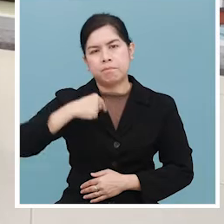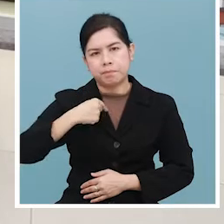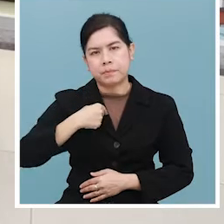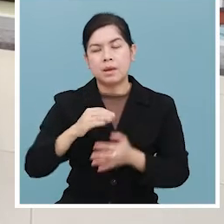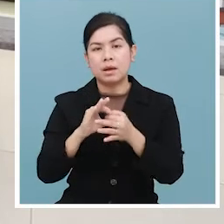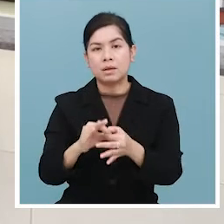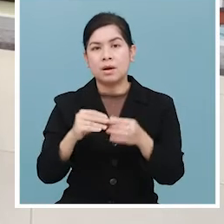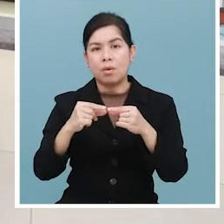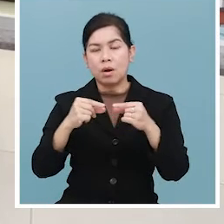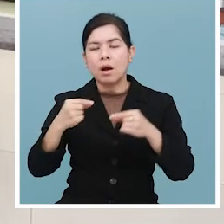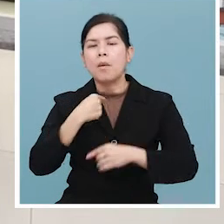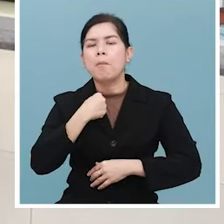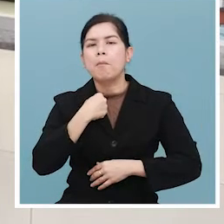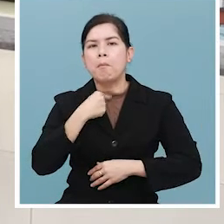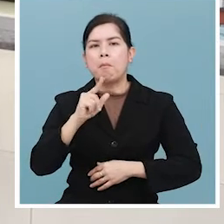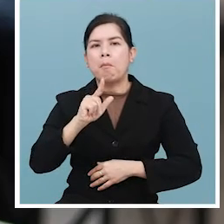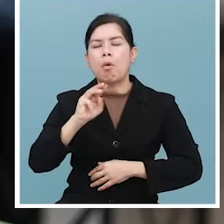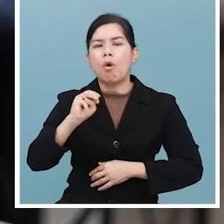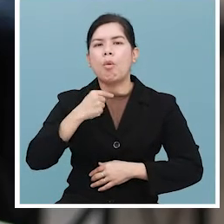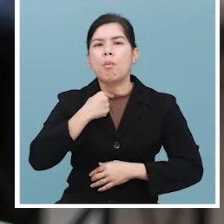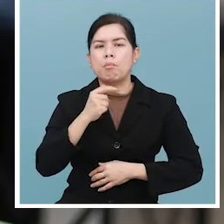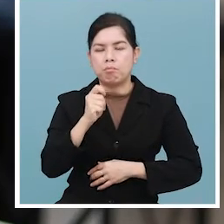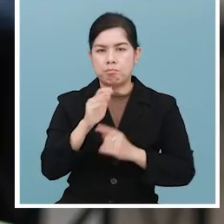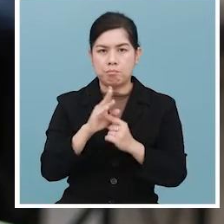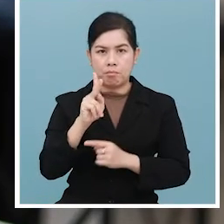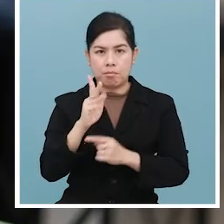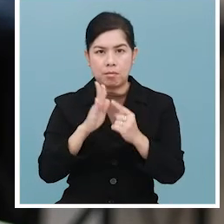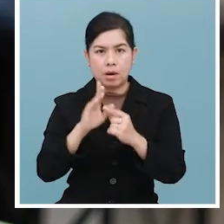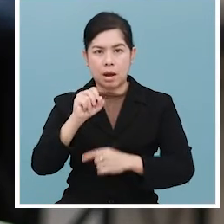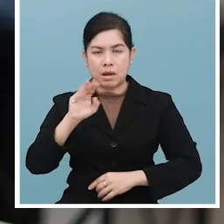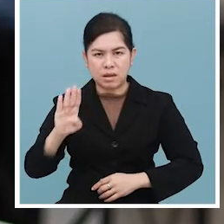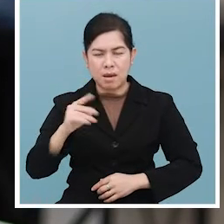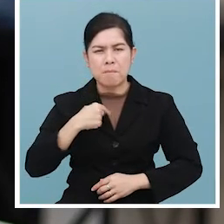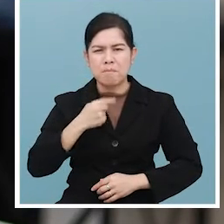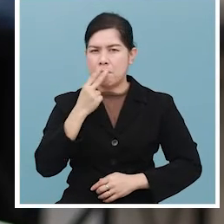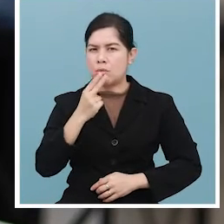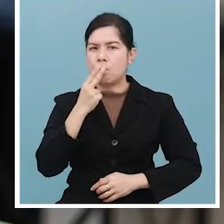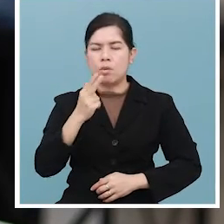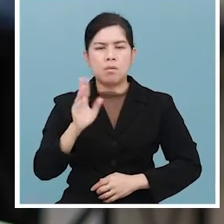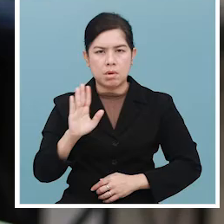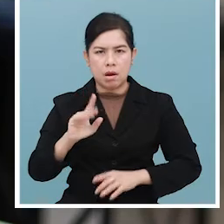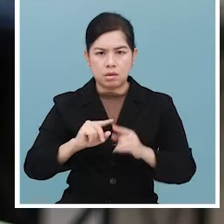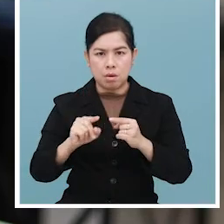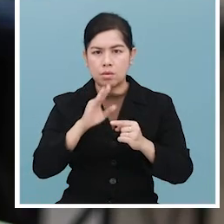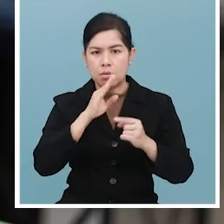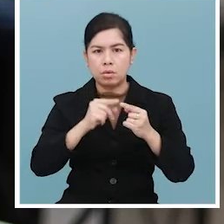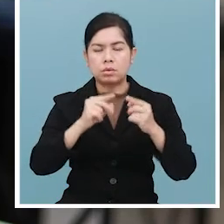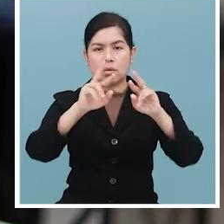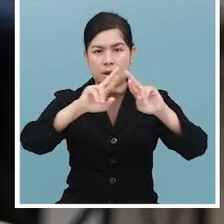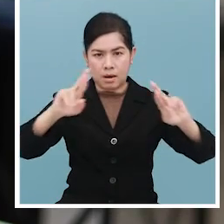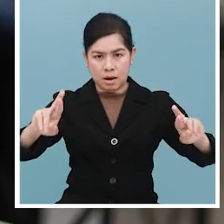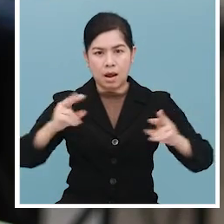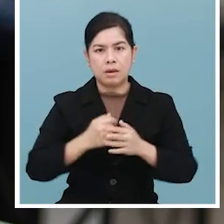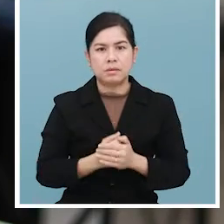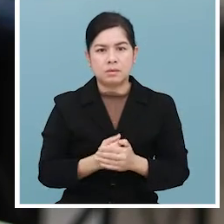มอักเสบ หลอดลมอักเสบ คือพี่เนี่ยสูบบุหรี่ไม่เป็นแต่ว่าเวลาอยู่ในร้านกากันอยากจ